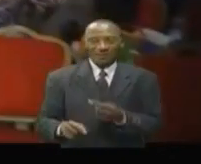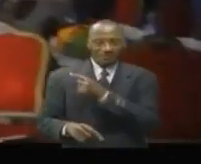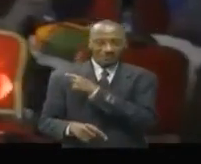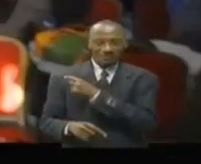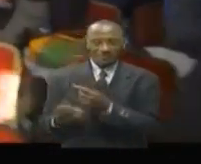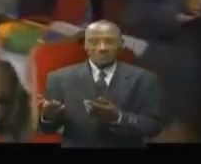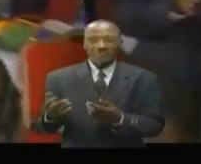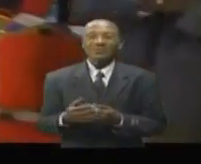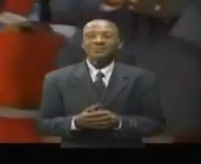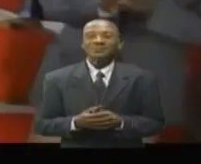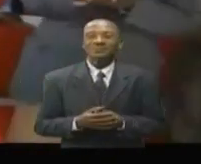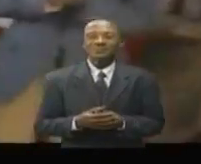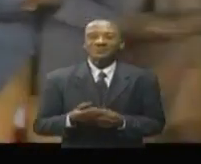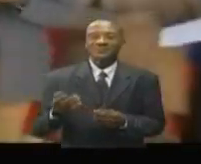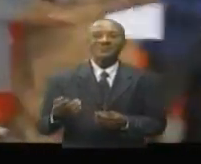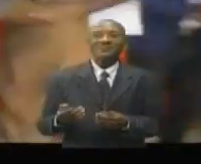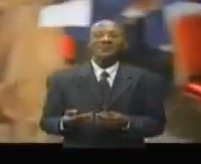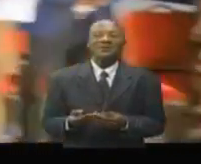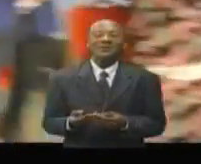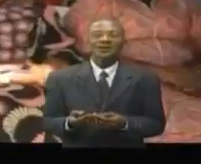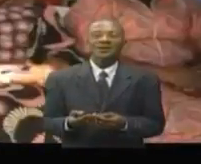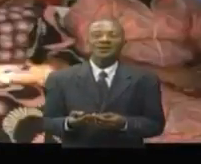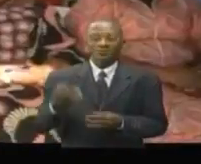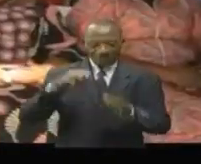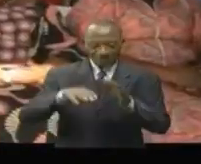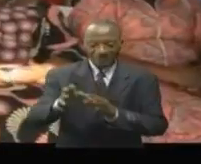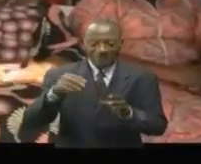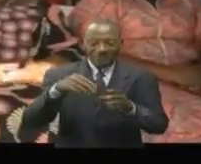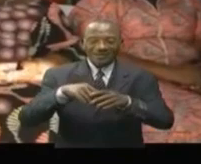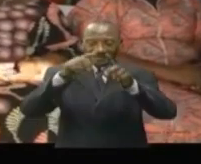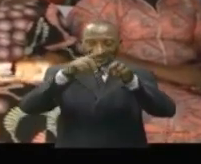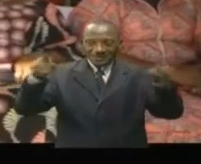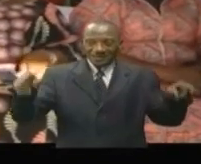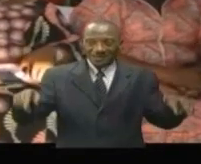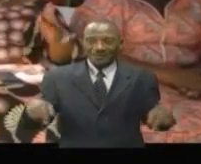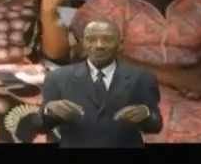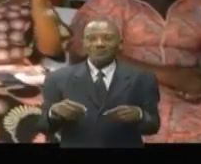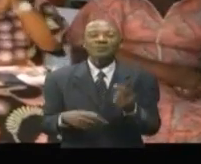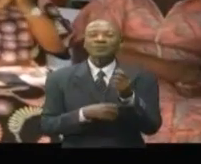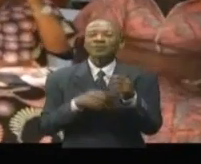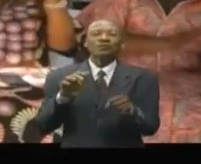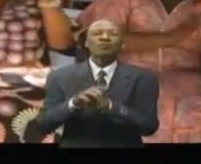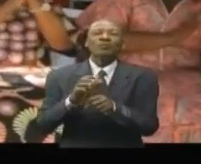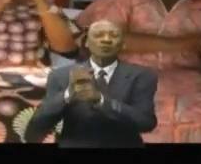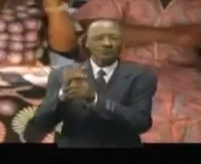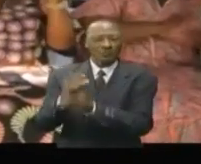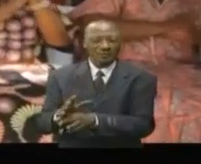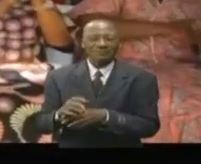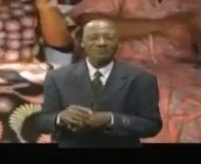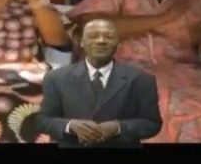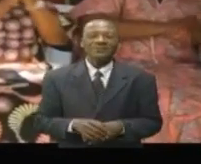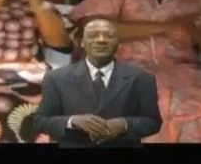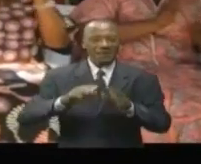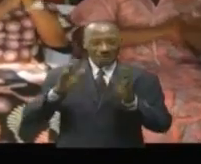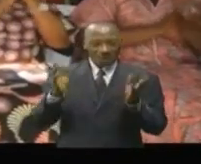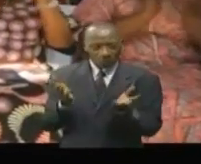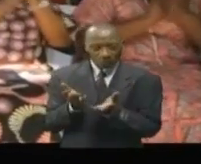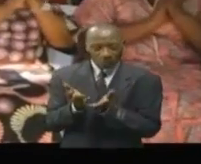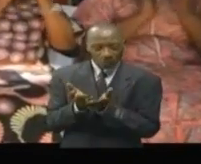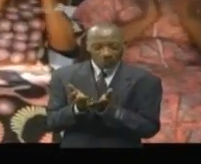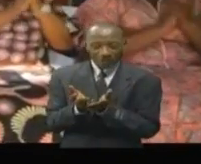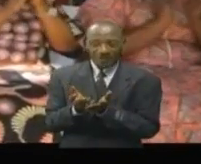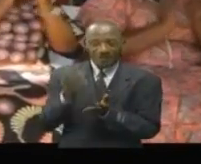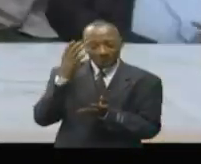Visiblement dans la salle, toutes les mutualités de la province sont représentées, invitées pour la cérémonie de l'accueil officiel de l'une des filles de la